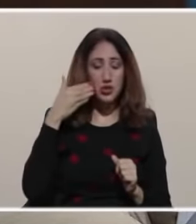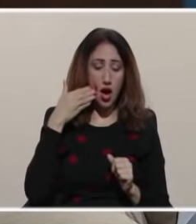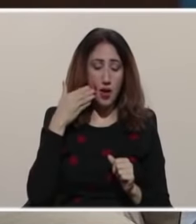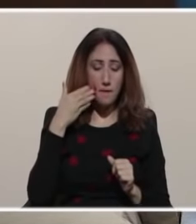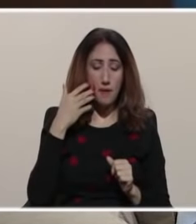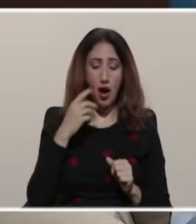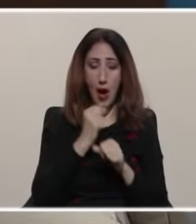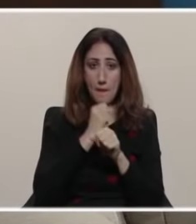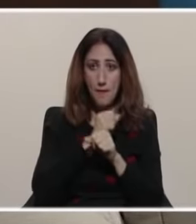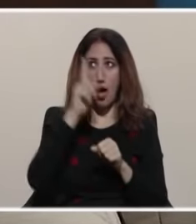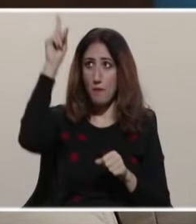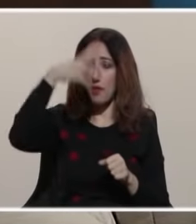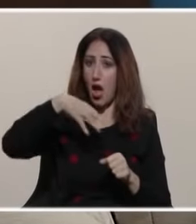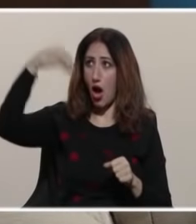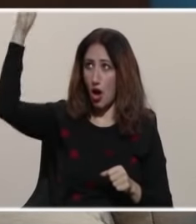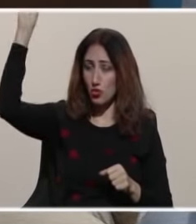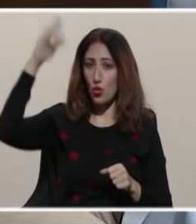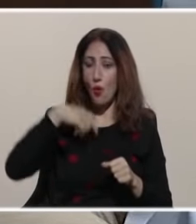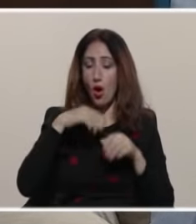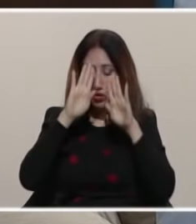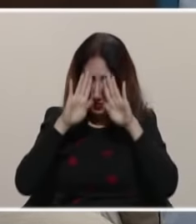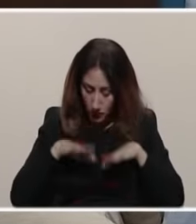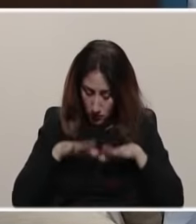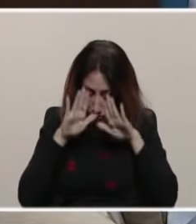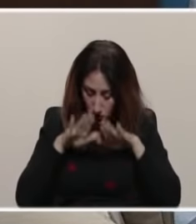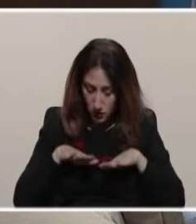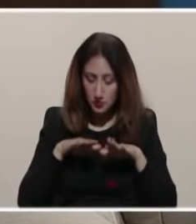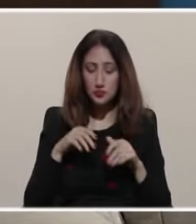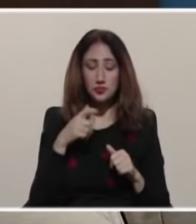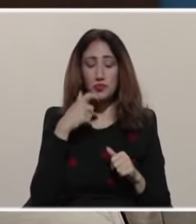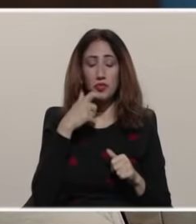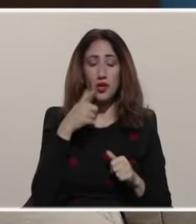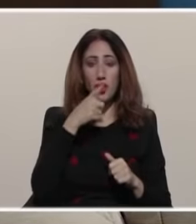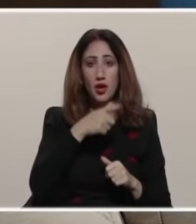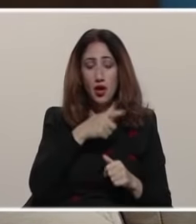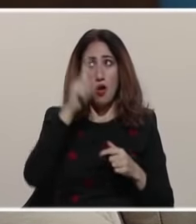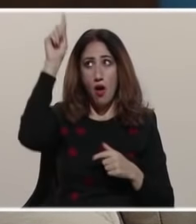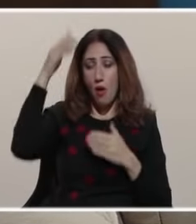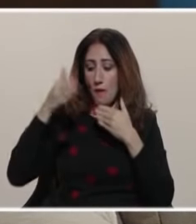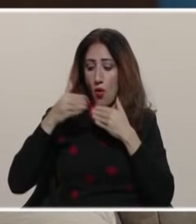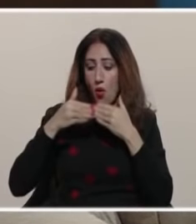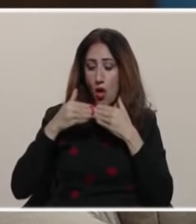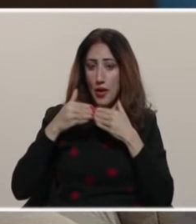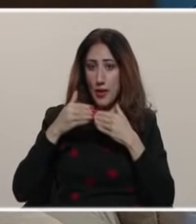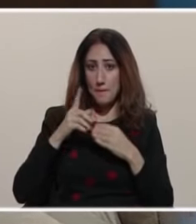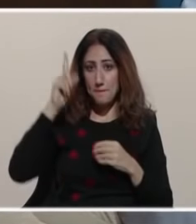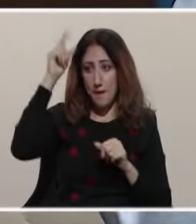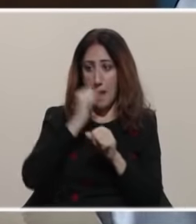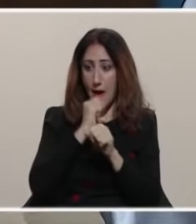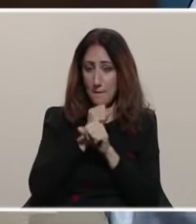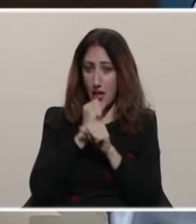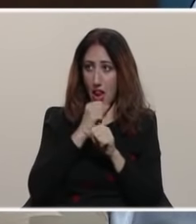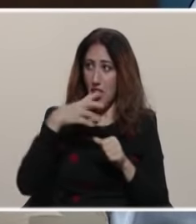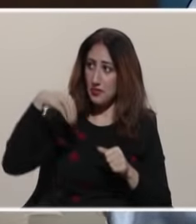ترفع أعمالك إلى الله وأنت طائع، ترفع أعمالك إلى الله عز وجل وأنت قريب من ربك، فيرفع عملك